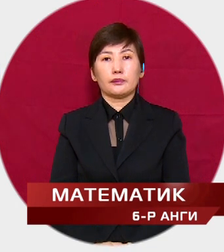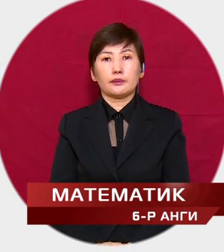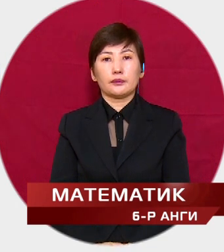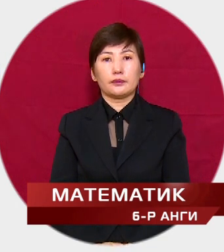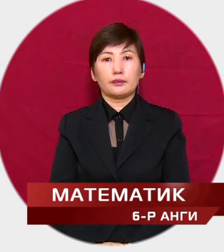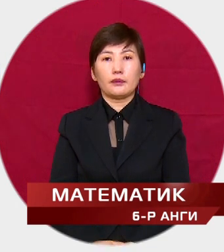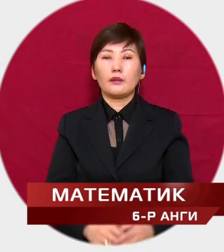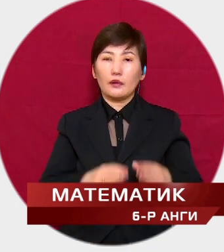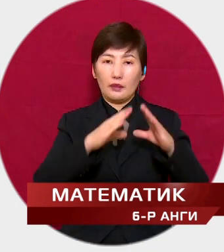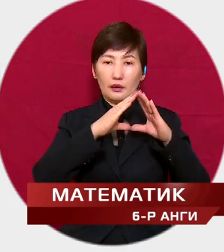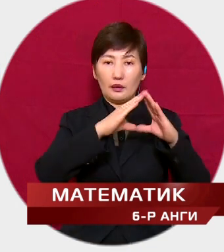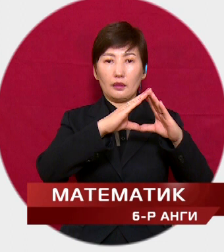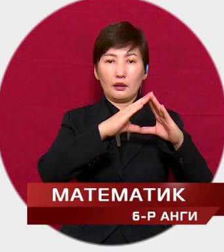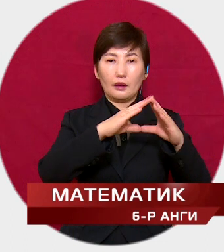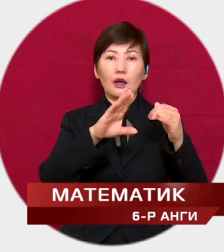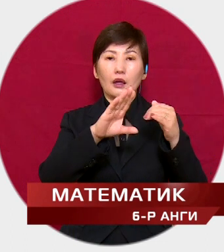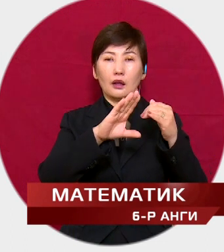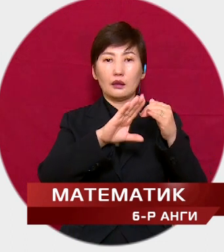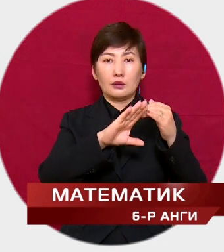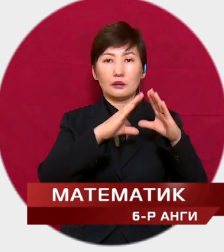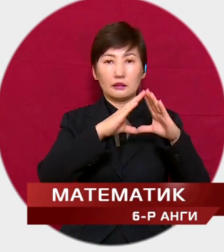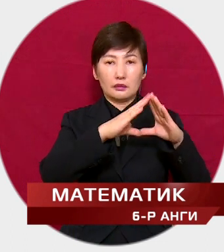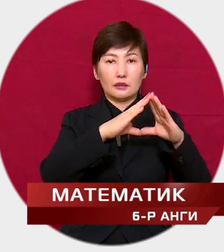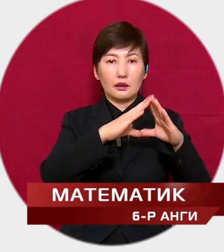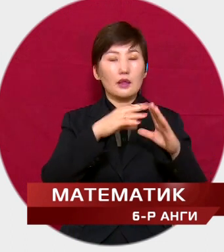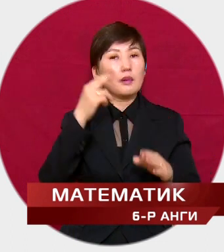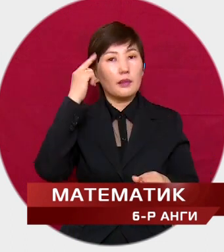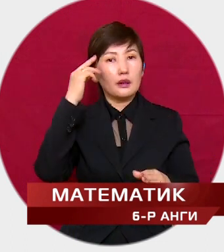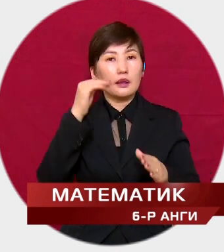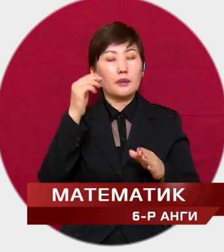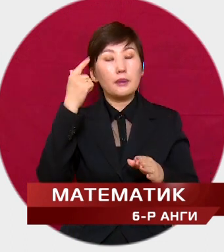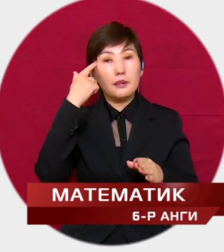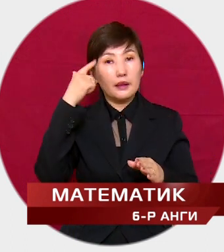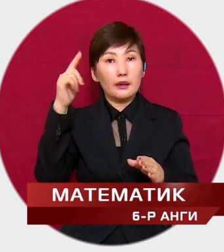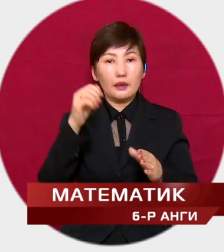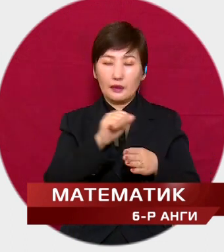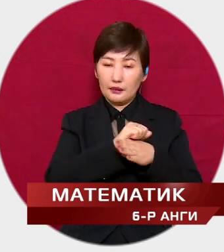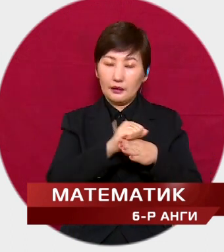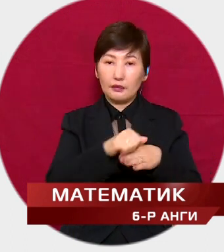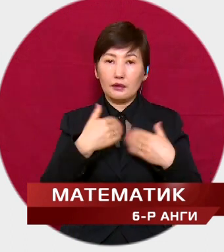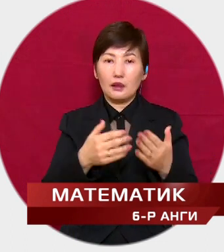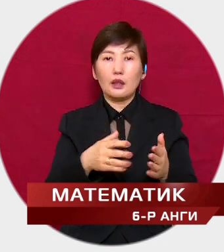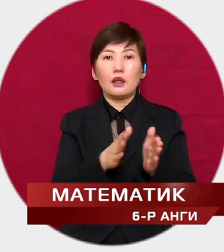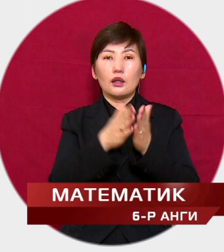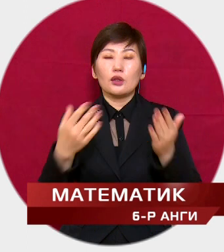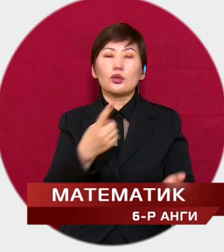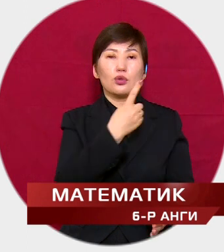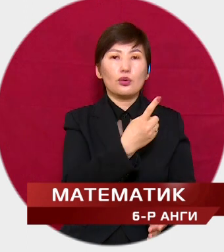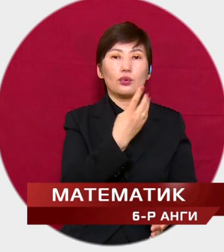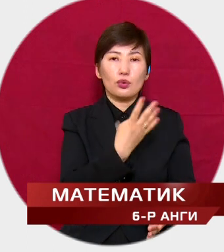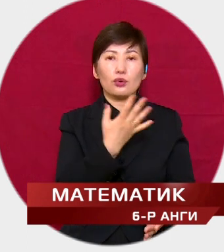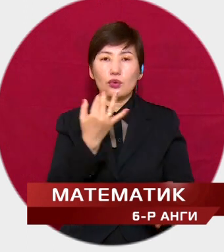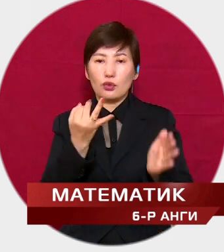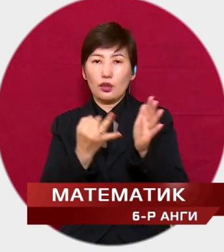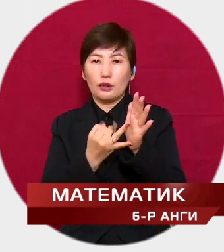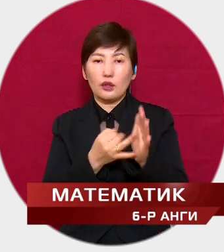За гэртээ хүүхдүүдээ дараах даалгаврыг хийж мэдлэгээ баттагаарай. За сурах хичээхэд 147-р хуудасны 1, 2, 3